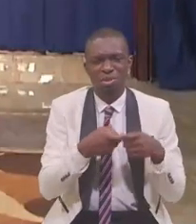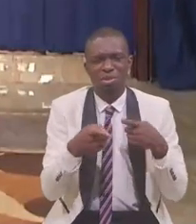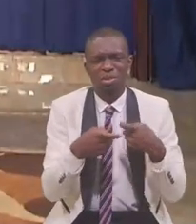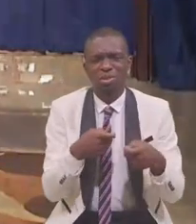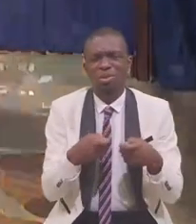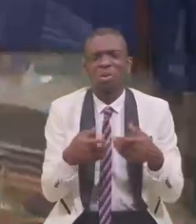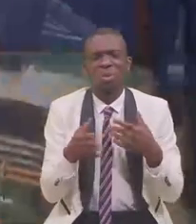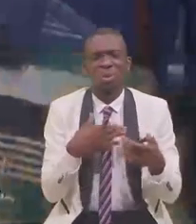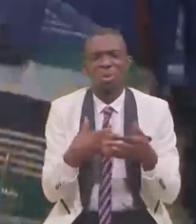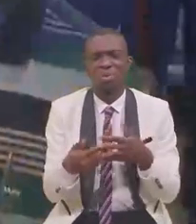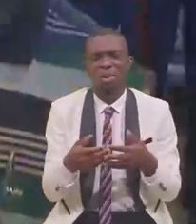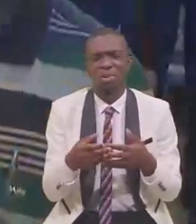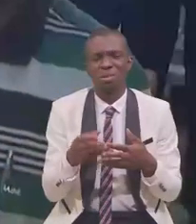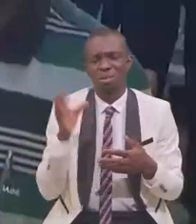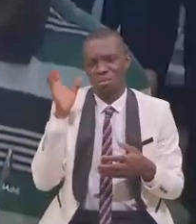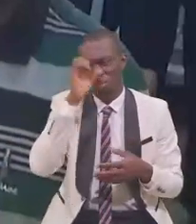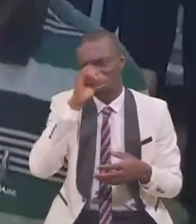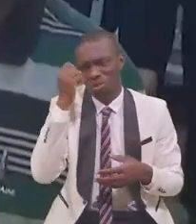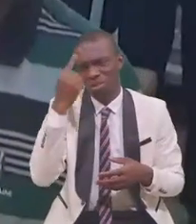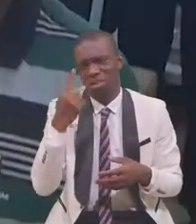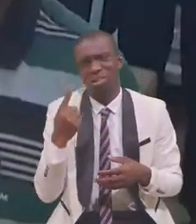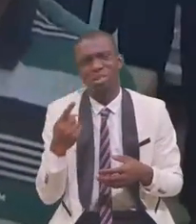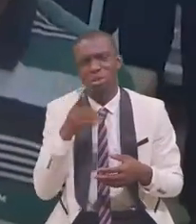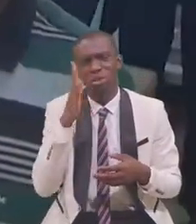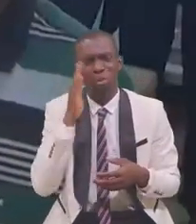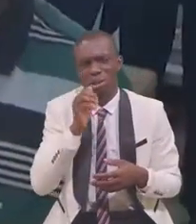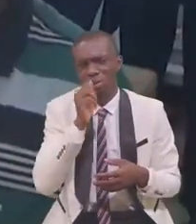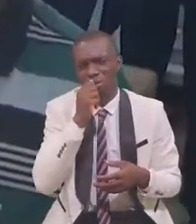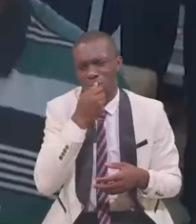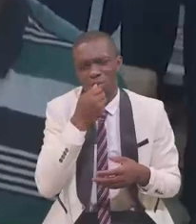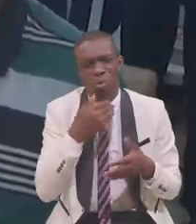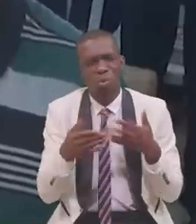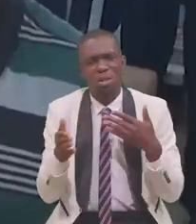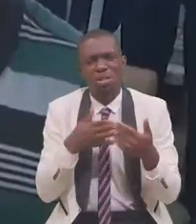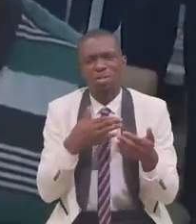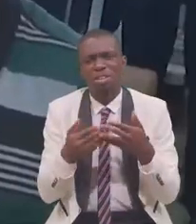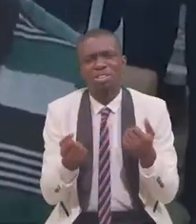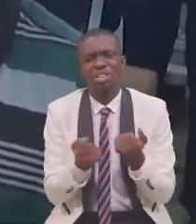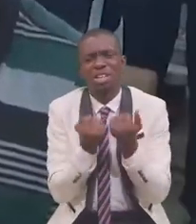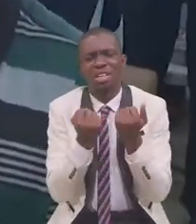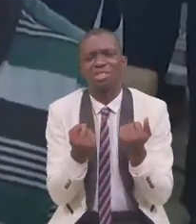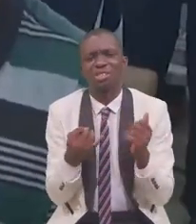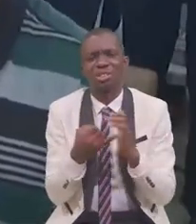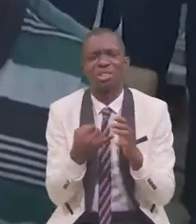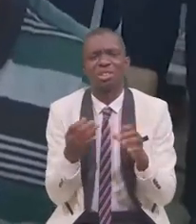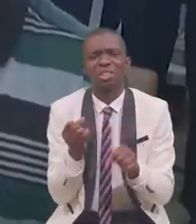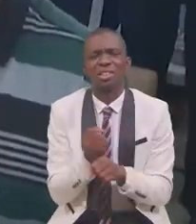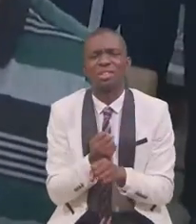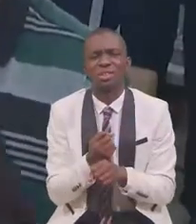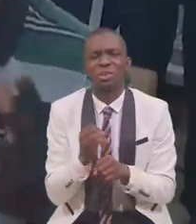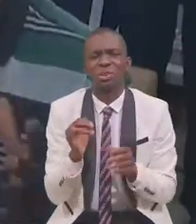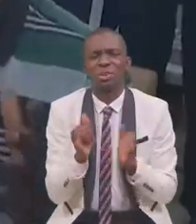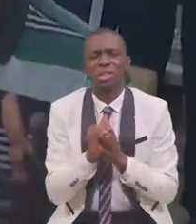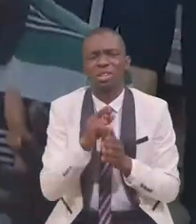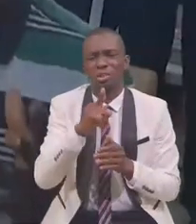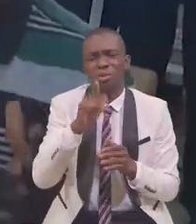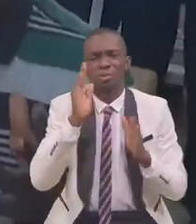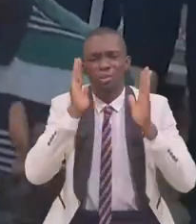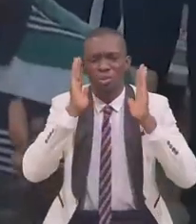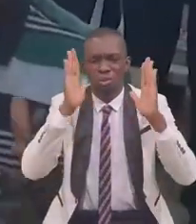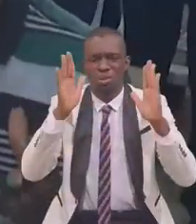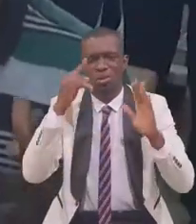allez supporter les malentendus, vous allez supporter tout ce qui se passe afin que vous vous concentrez sur la joie qui est devant